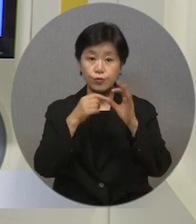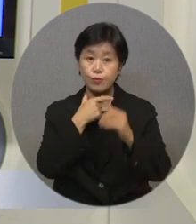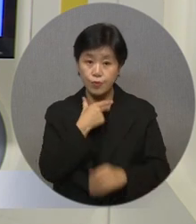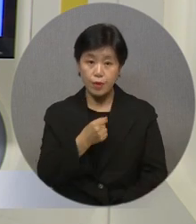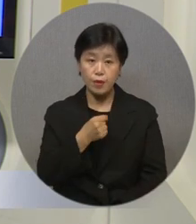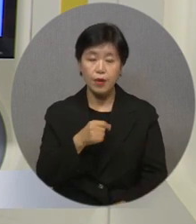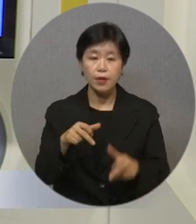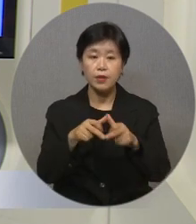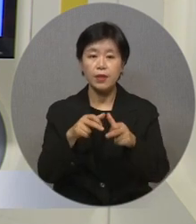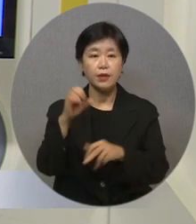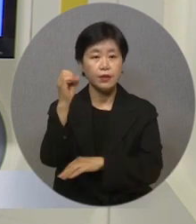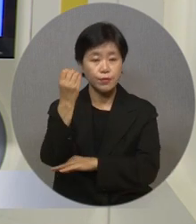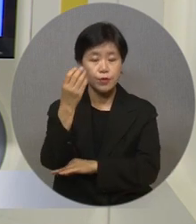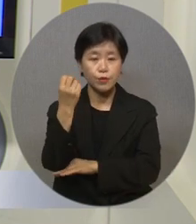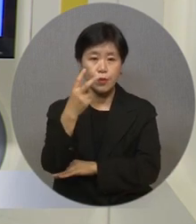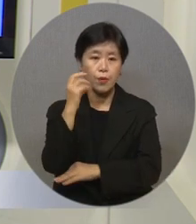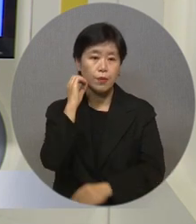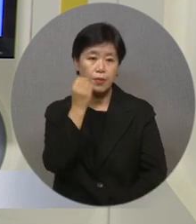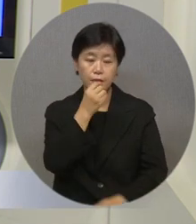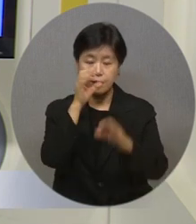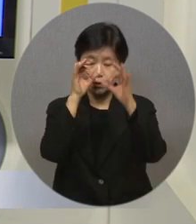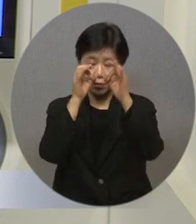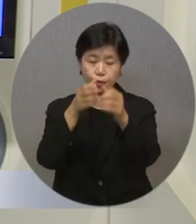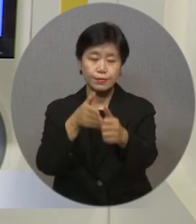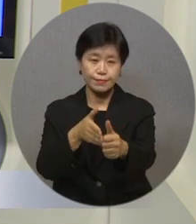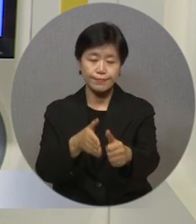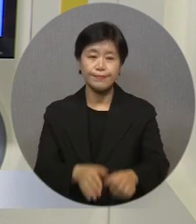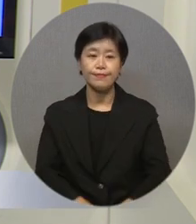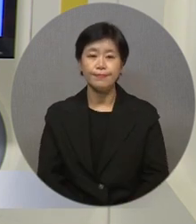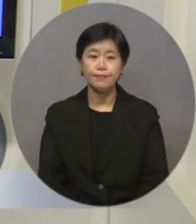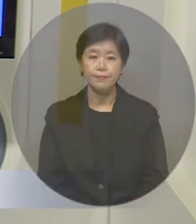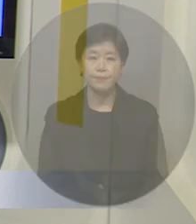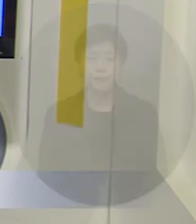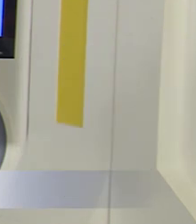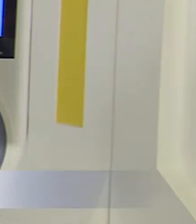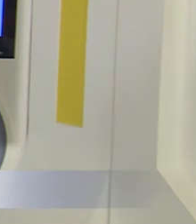장애인 신문과 웰페어 뉴스 홈페이지를 통해 확인할 수 있습니다